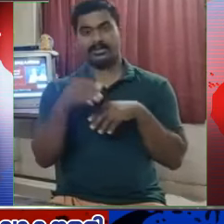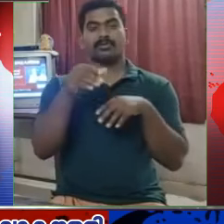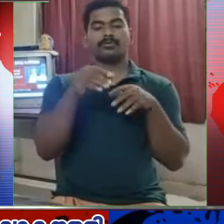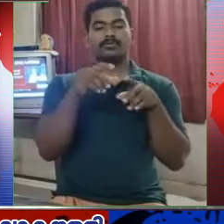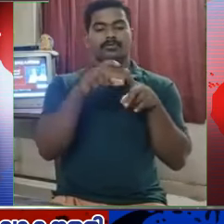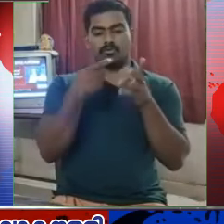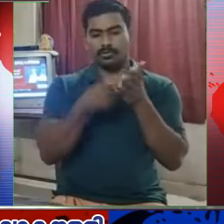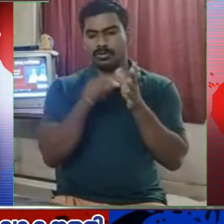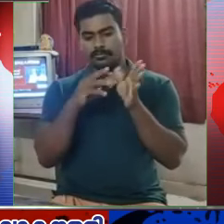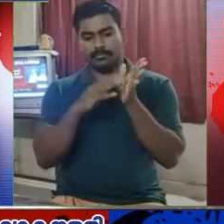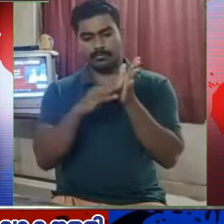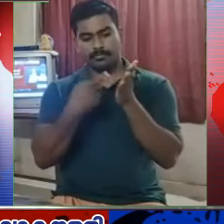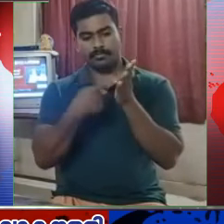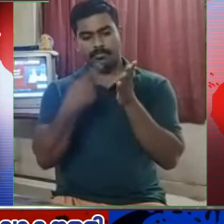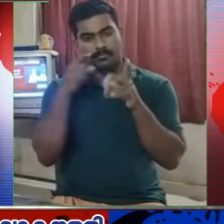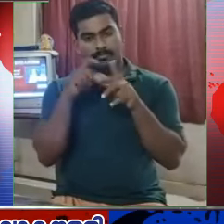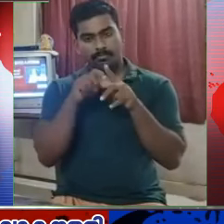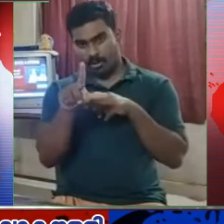അരുണ സുന്ദർരാജ്,